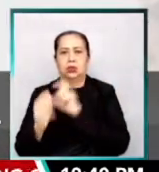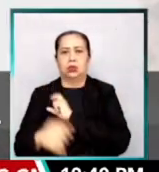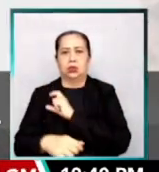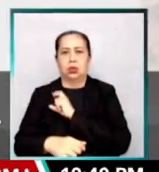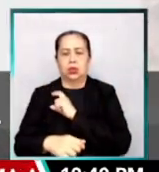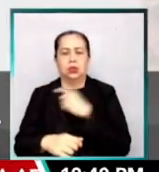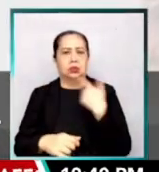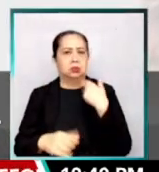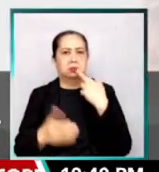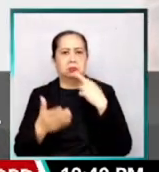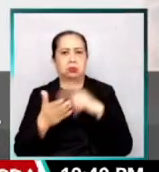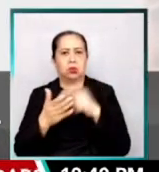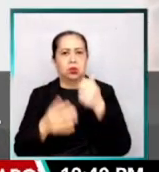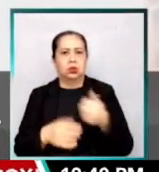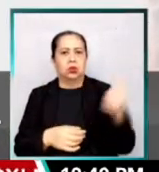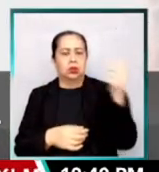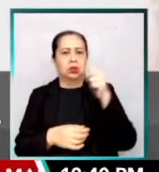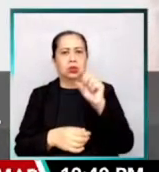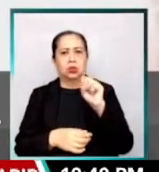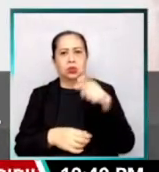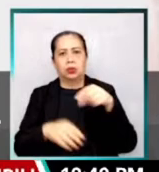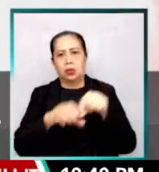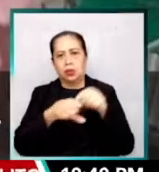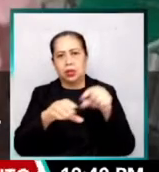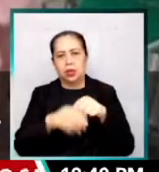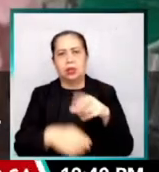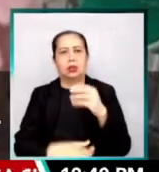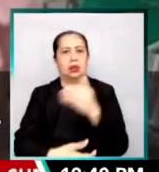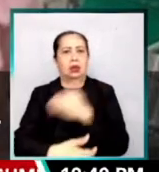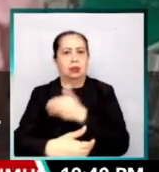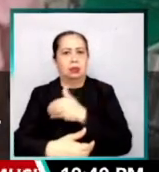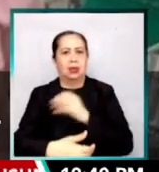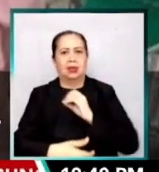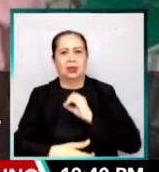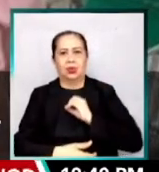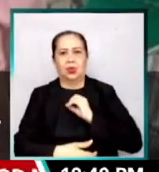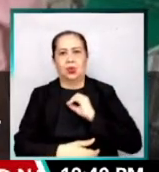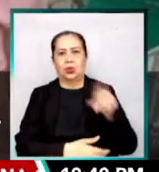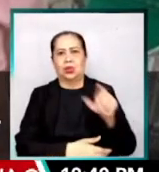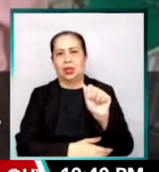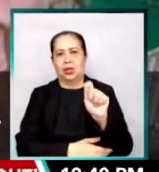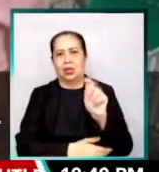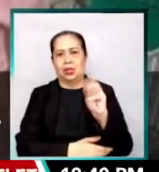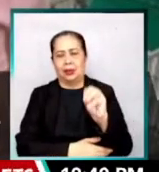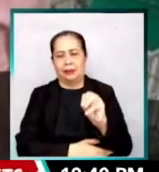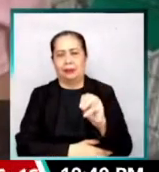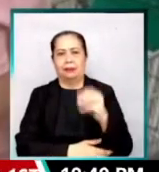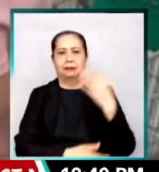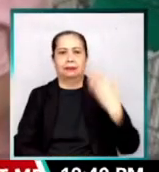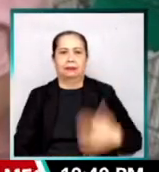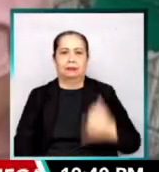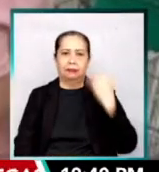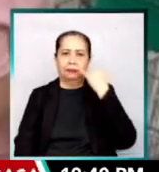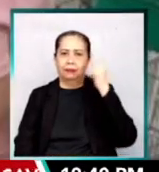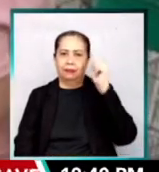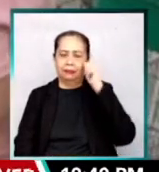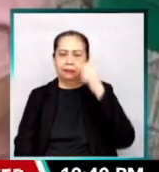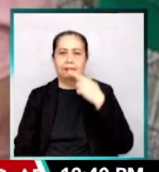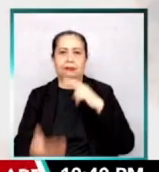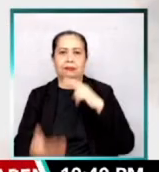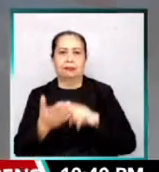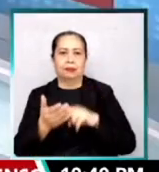pahayag ang pamunuan ng supermarket at ang bangko na nagmamayari sa ATM. Jonathan Nandal, nagbabalita para sa GMA Integrated